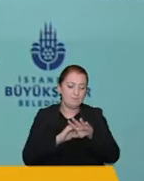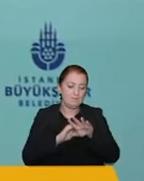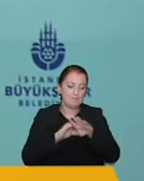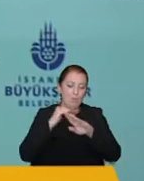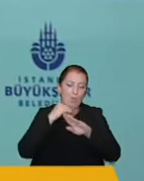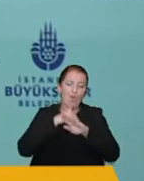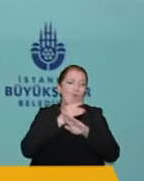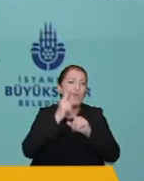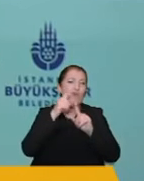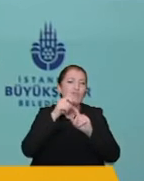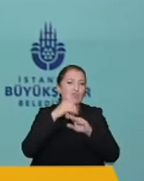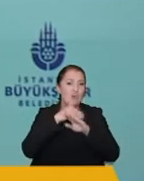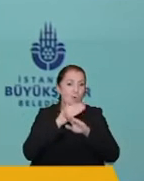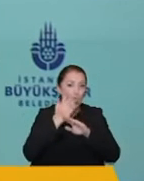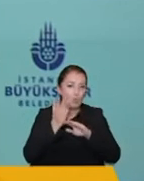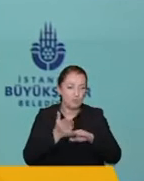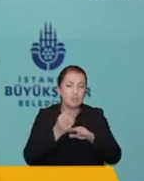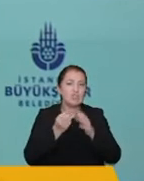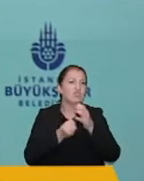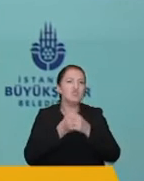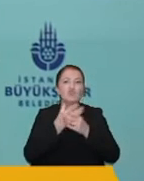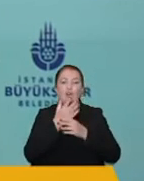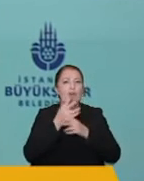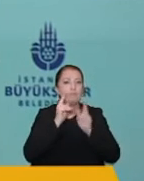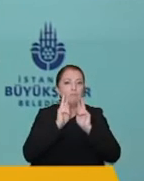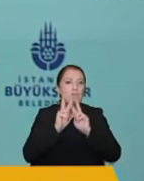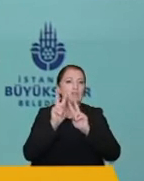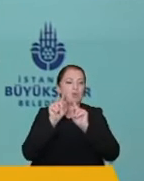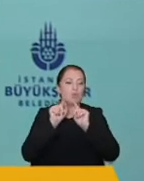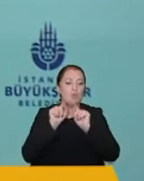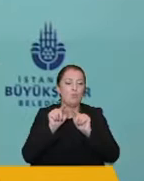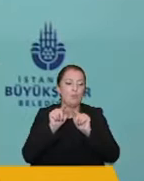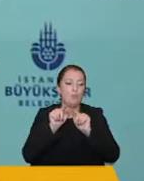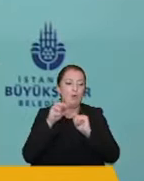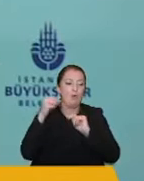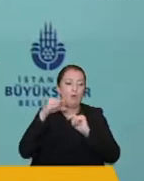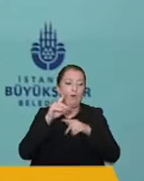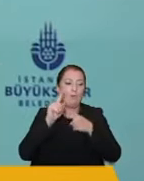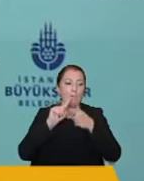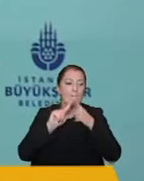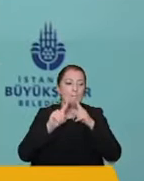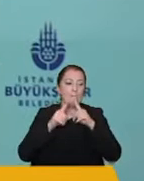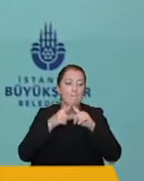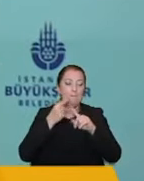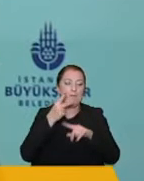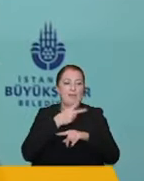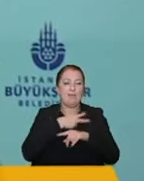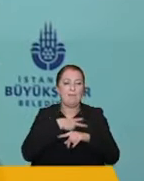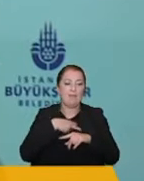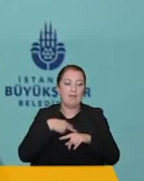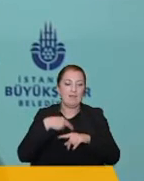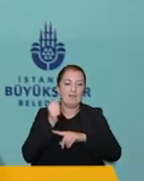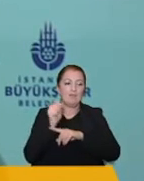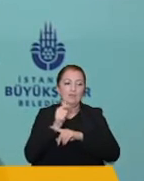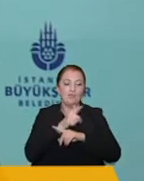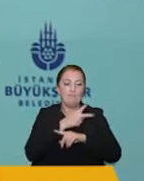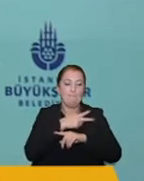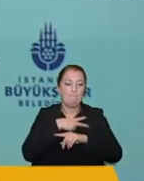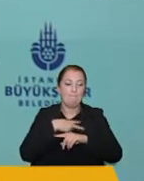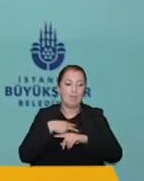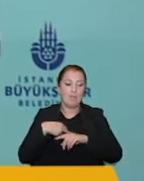Böldük, nüfusa böldük. Çıkan manzara şu. AK Partili belediyelere, ilçe